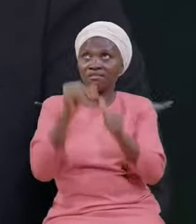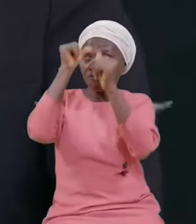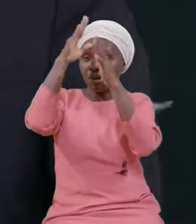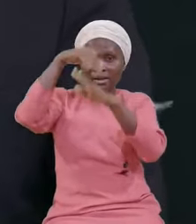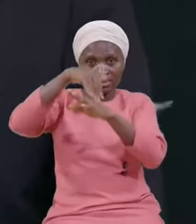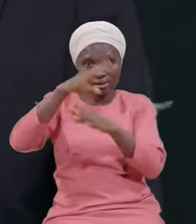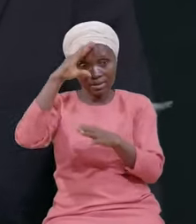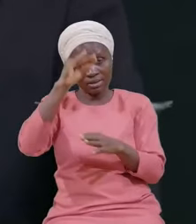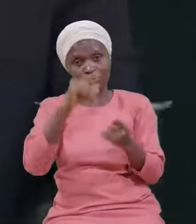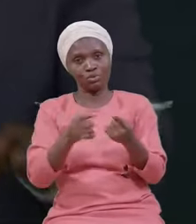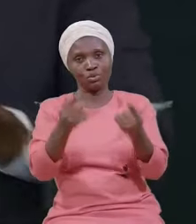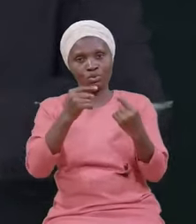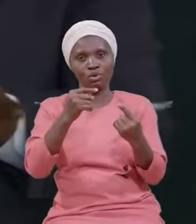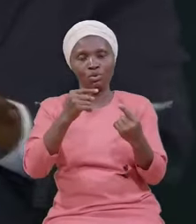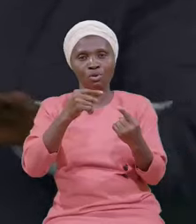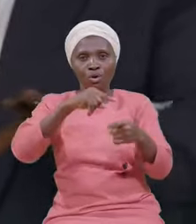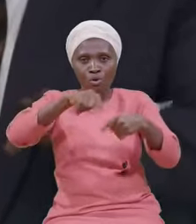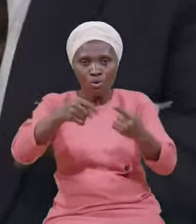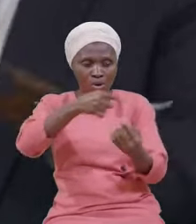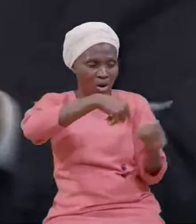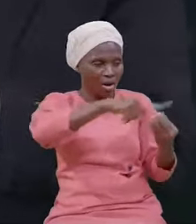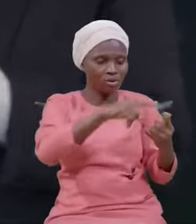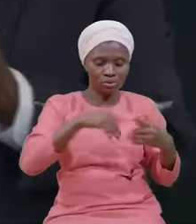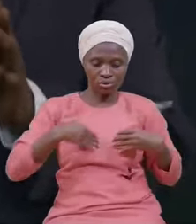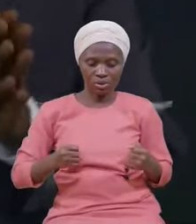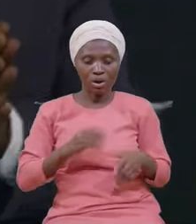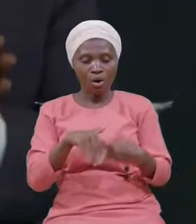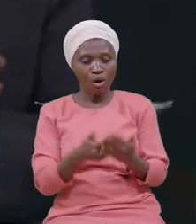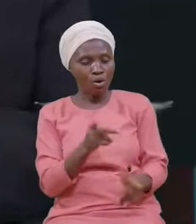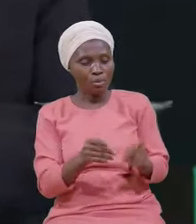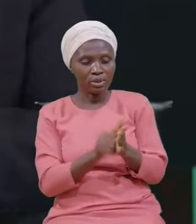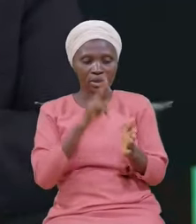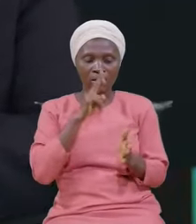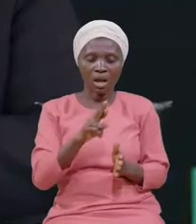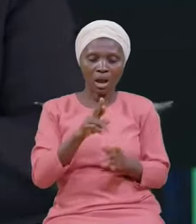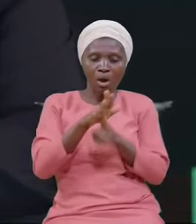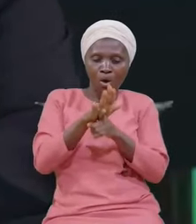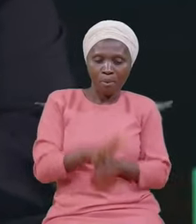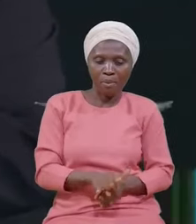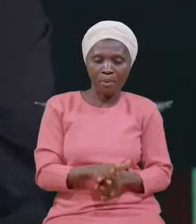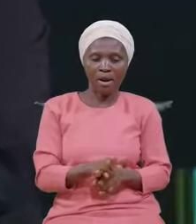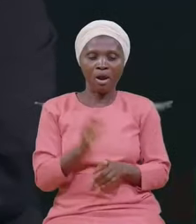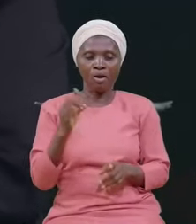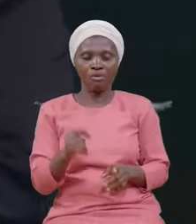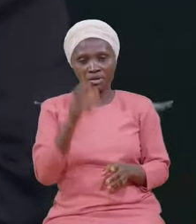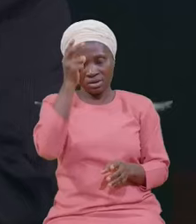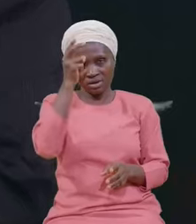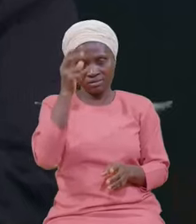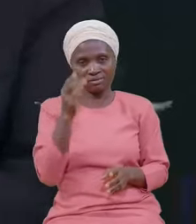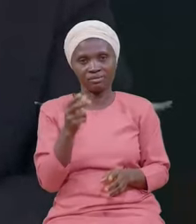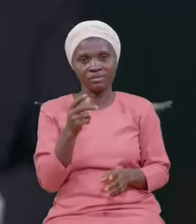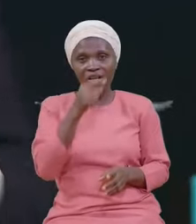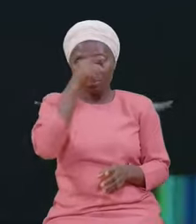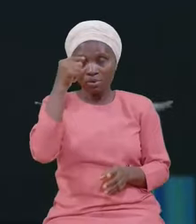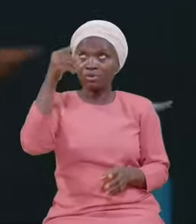envoyé sur la terre. Il allait partout, guérissant tous ceux qui étaient sous l'empire du diable, car Dieu était avec